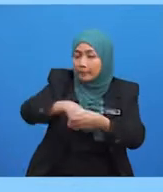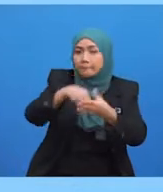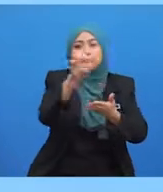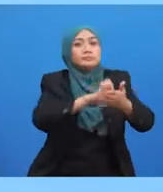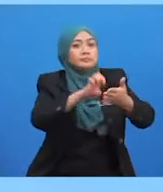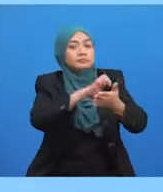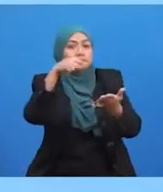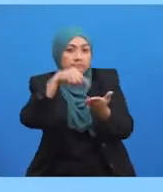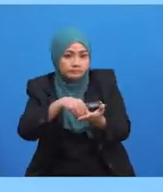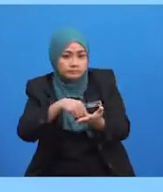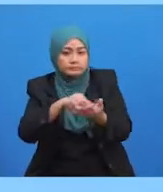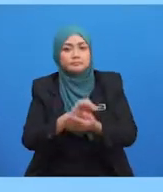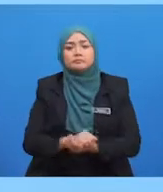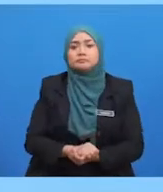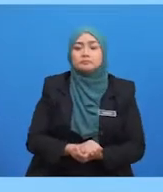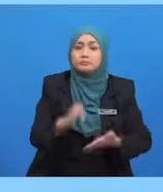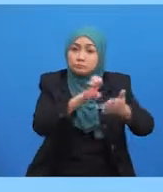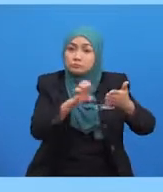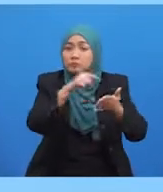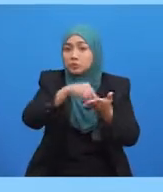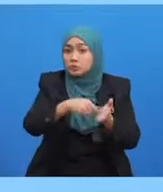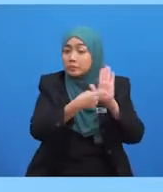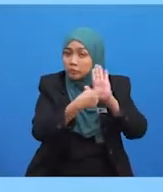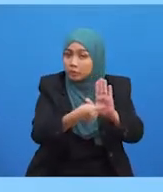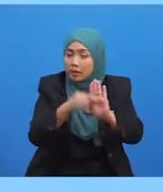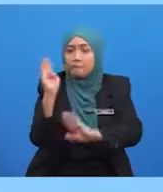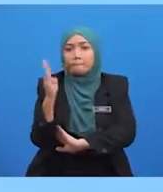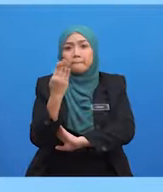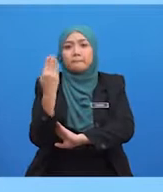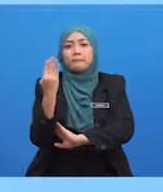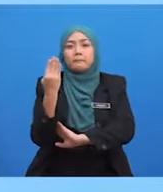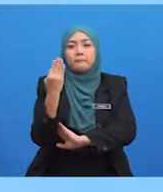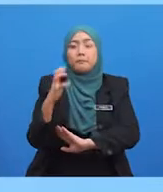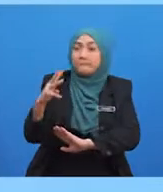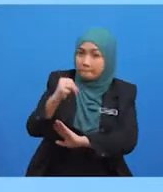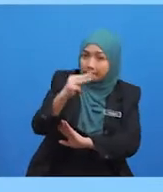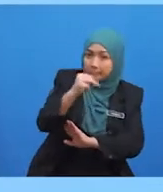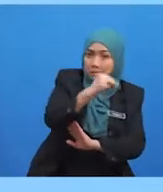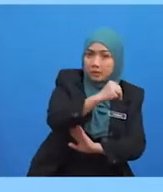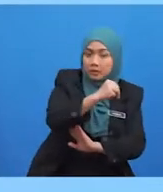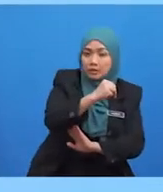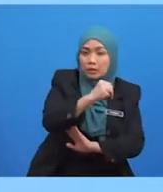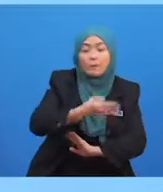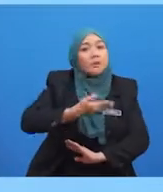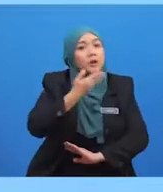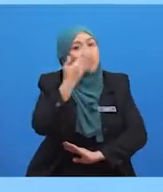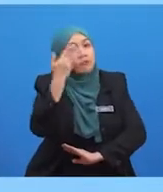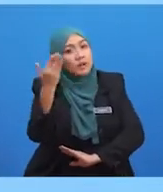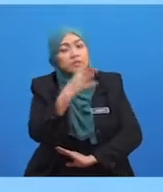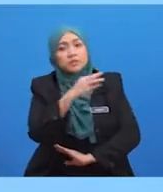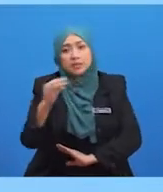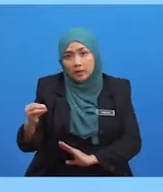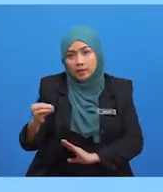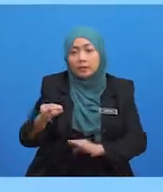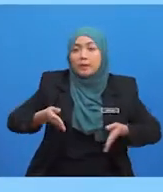Ya, betul. Eksperimen ini menunjukkan bahawa mikroorganisma bernafas dan